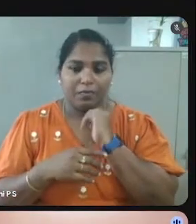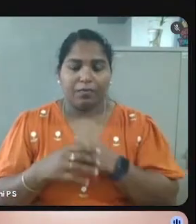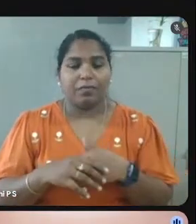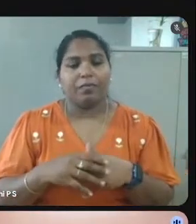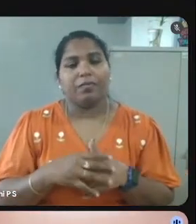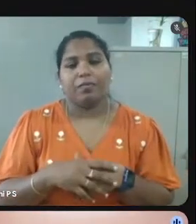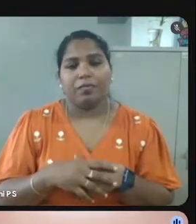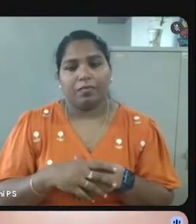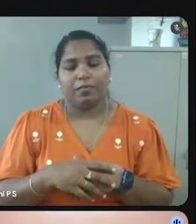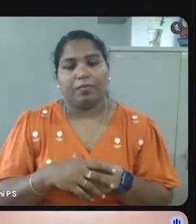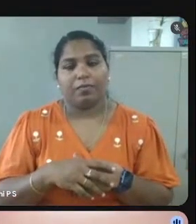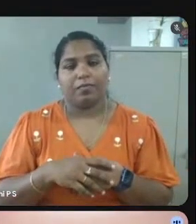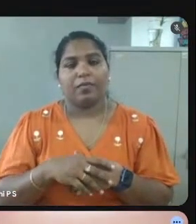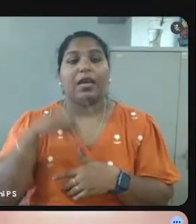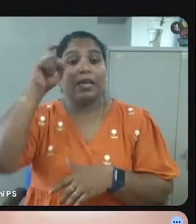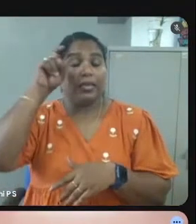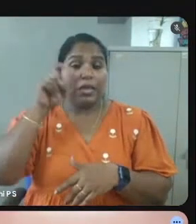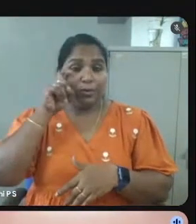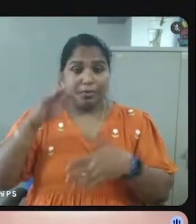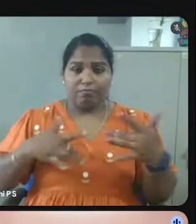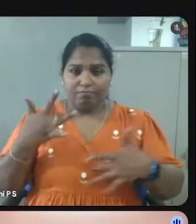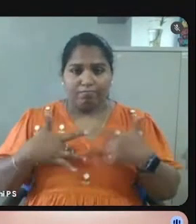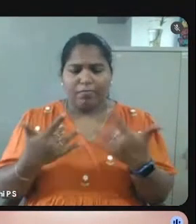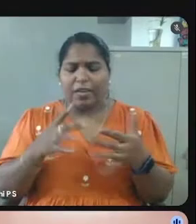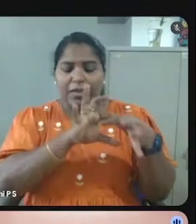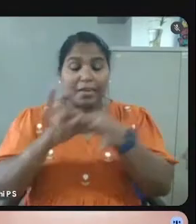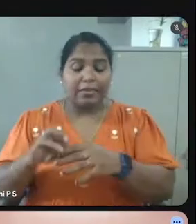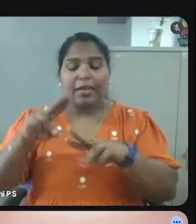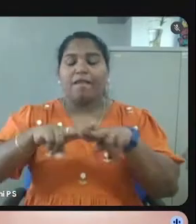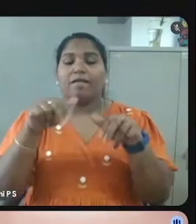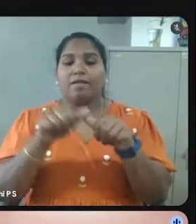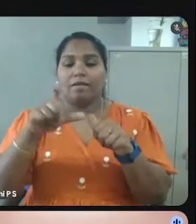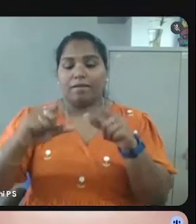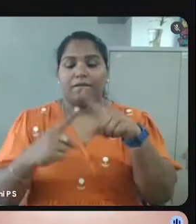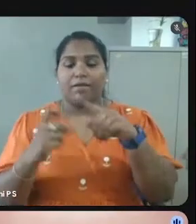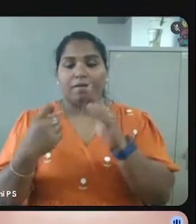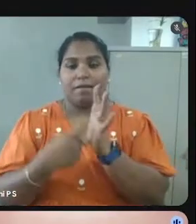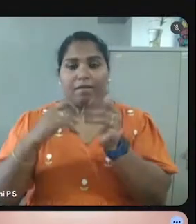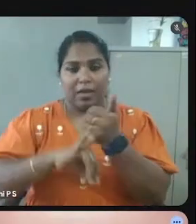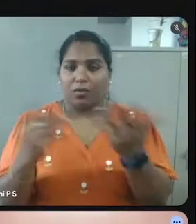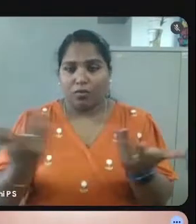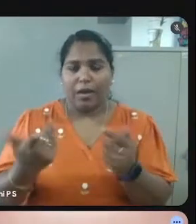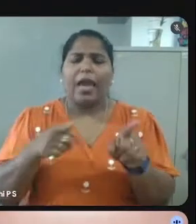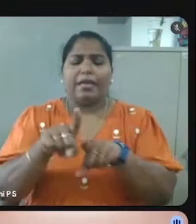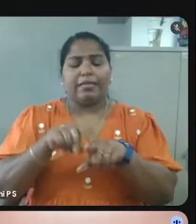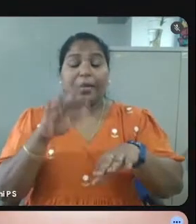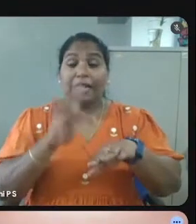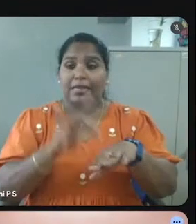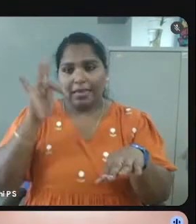ഫാക്ടേഴ്സ് റിലേറ്റഡ് ടു സെക്ഷുവാലിറ്റി ആൻഡ് സെൻഷ്വാലിറ്റി. ഒരു സെക്ഷുവാലിറ്റിക്ക് സെൻസസ് ഇസ് വെരി ഇമ്പോർട്ടൻറ്റ്.